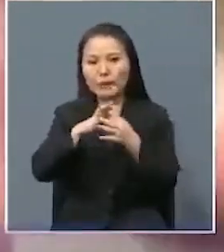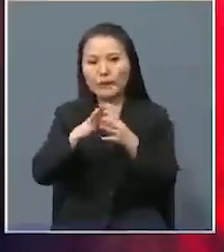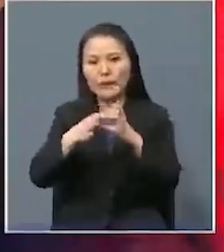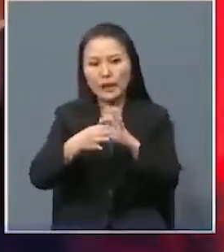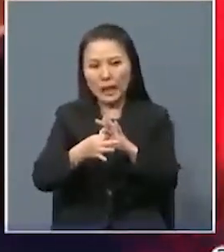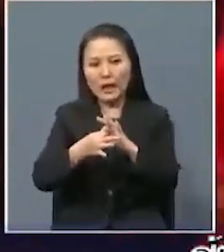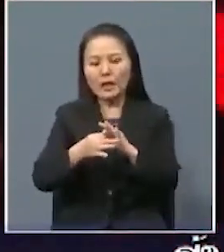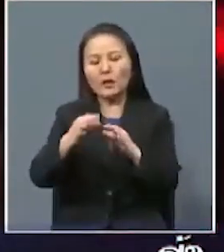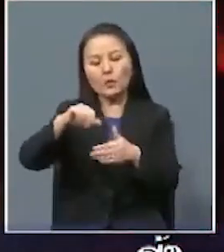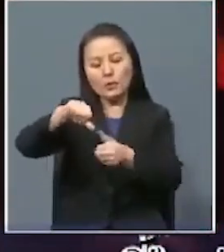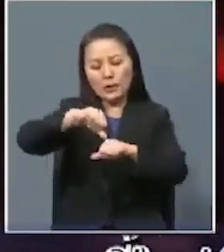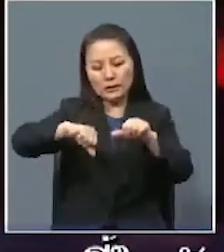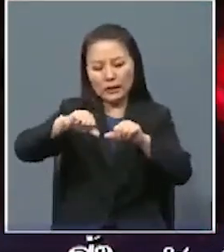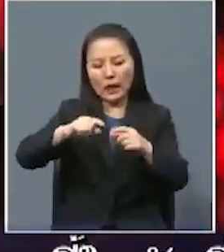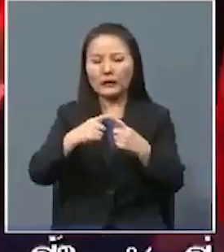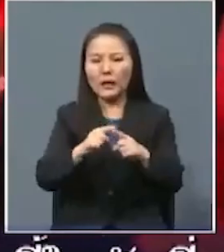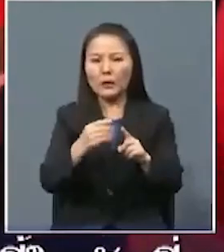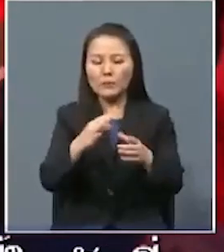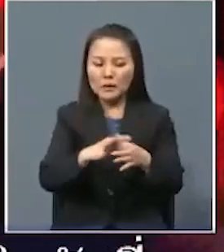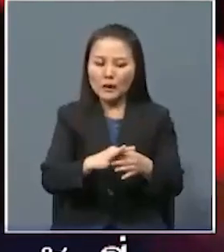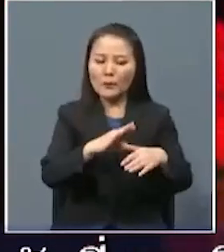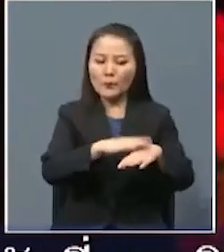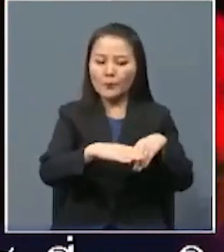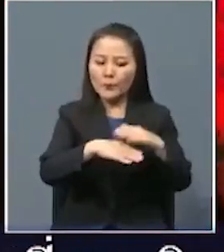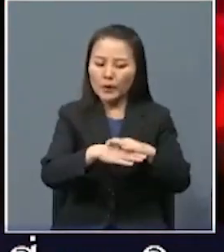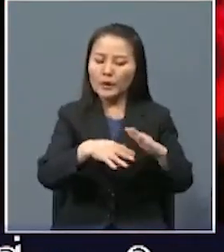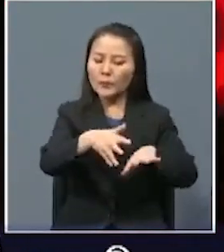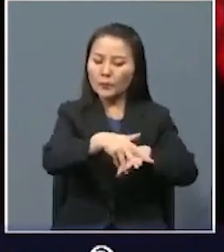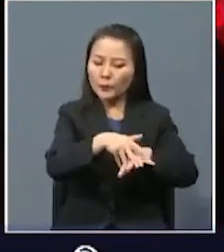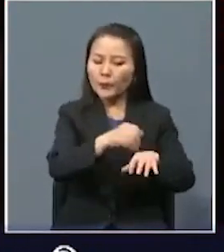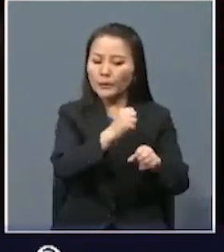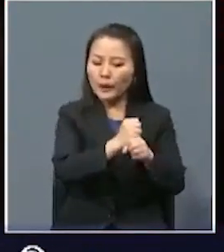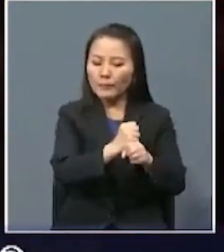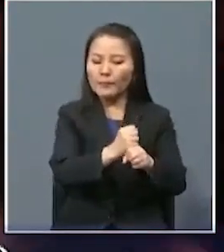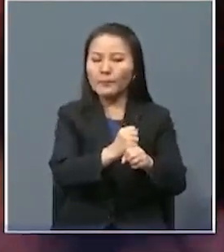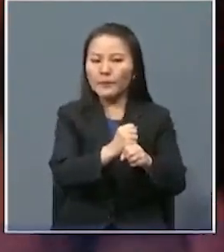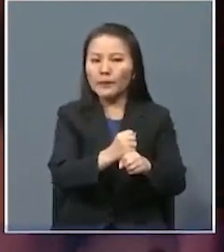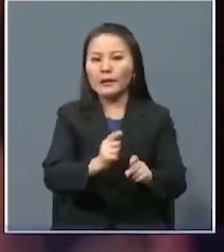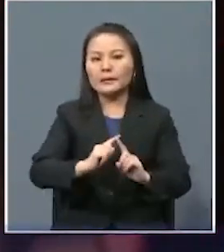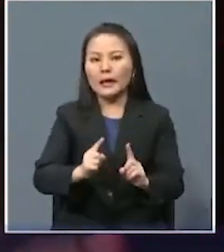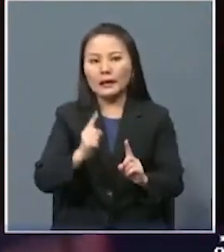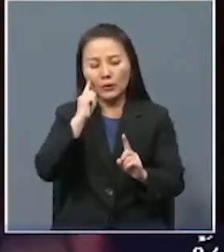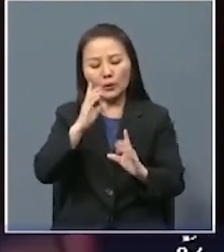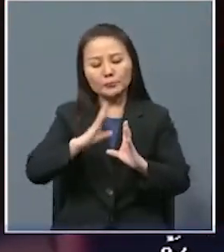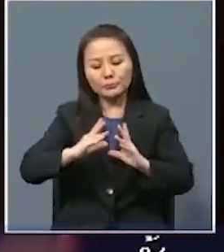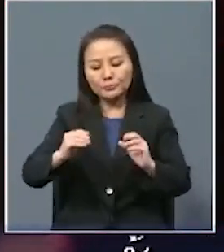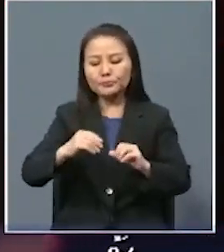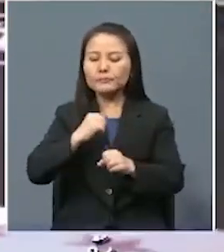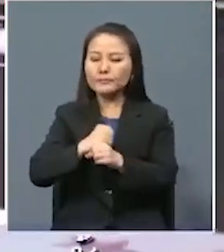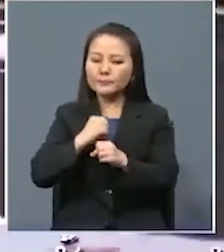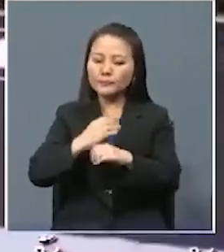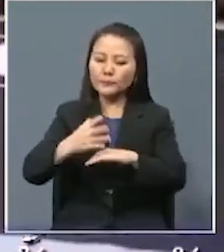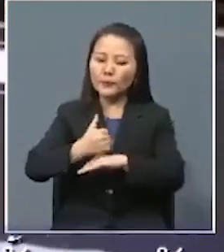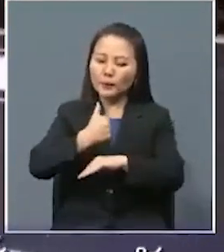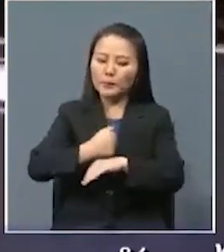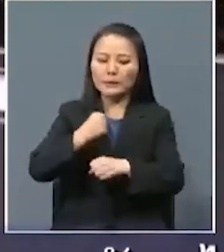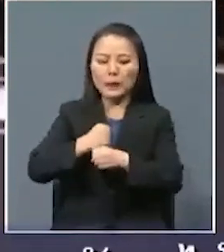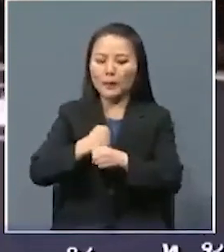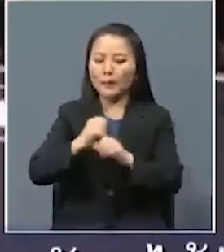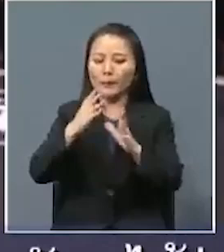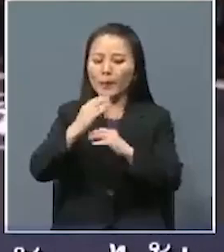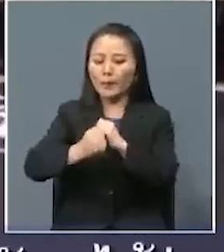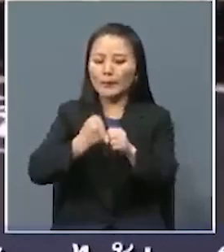OTOPที่แคบกว่าเพราะว่าเน้นงานด้านฝีมือหัถกรรมแต่แม้จะห่างหายจากการทำงานด้านนี้ไปนานนับ 10